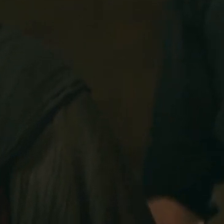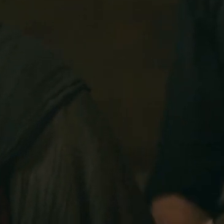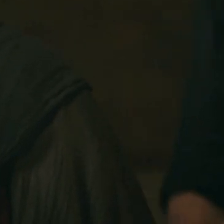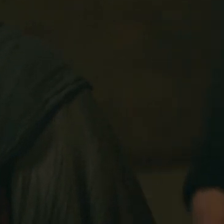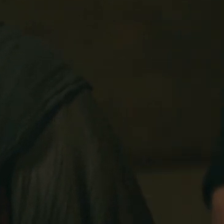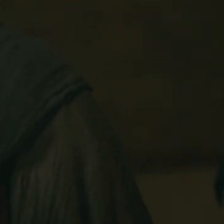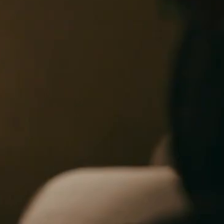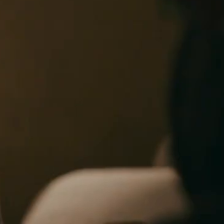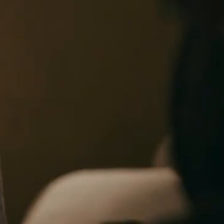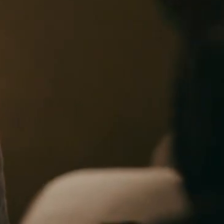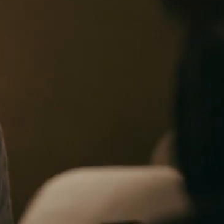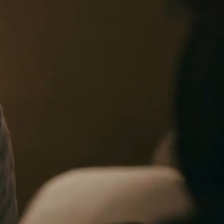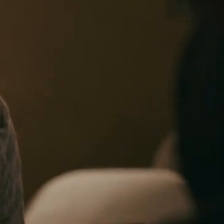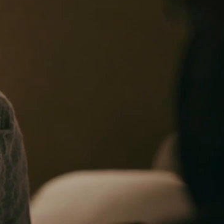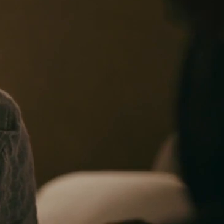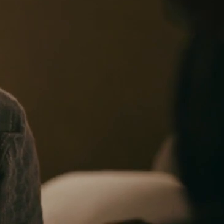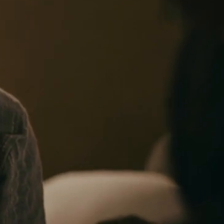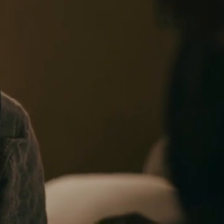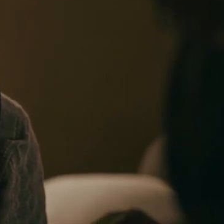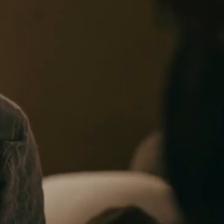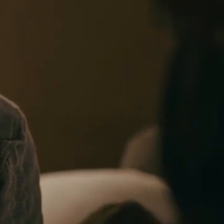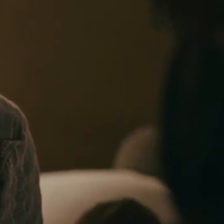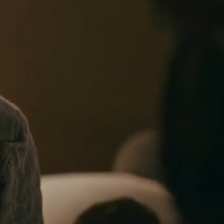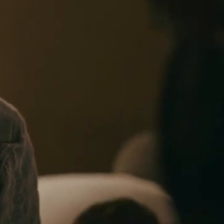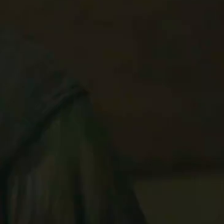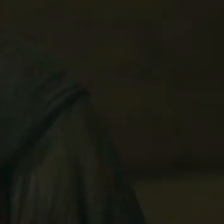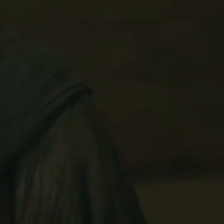Mehmet'in gözleri de dolu dolu.